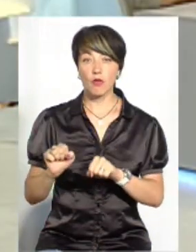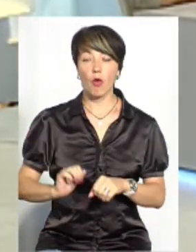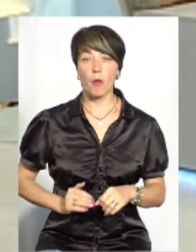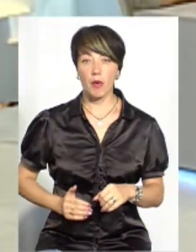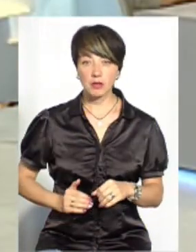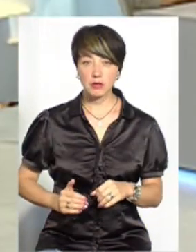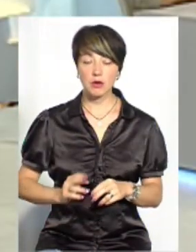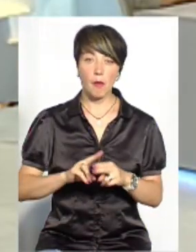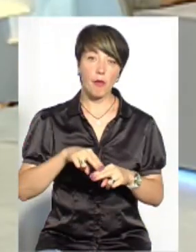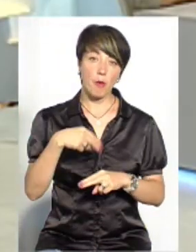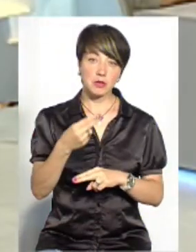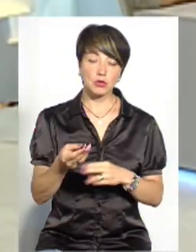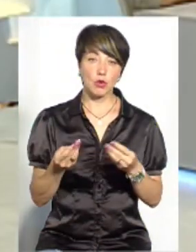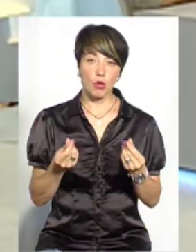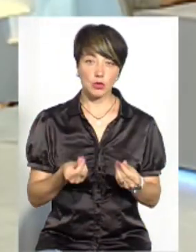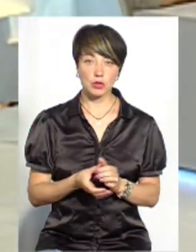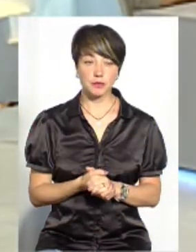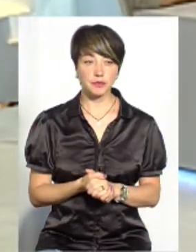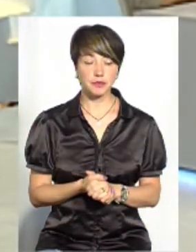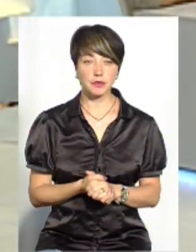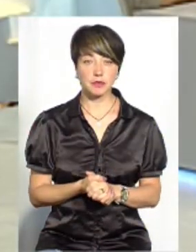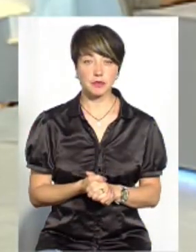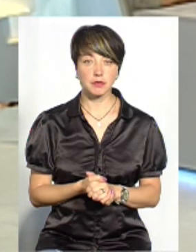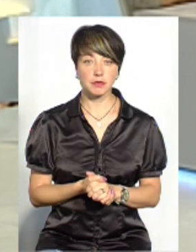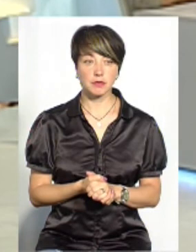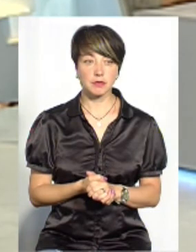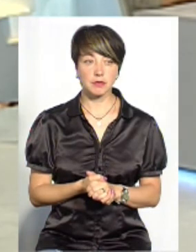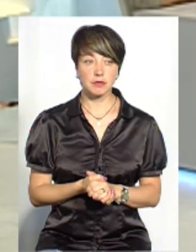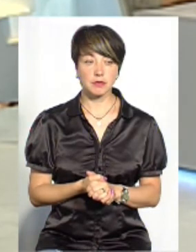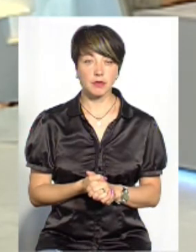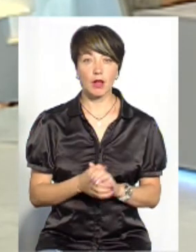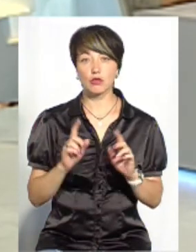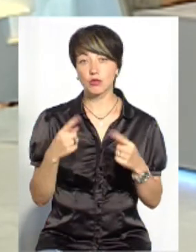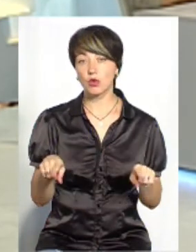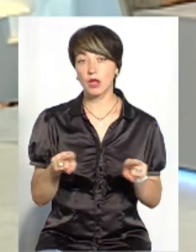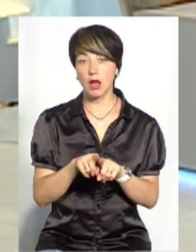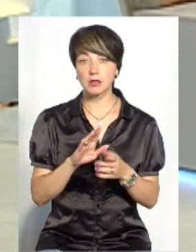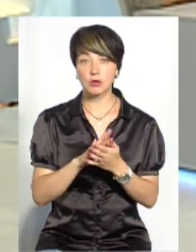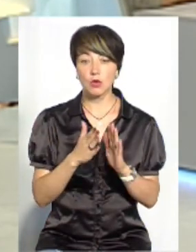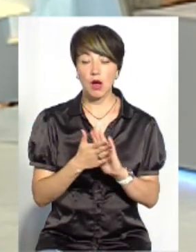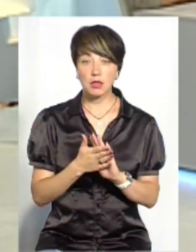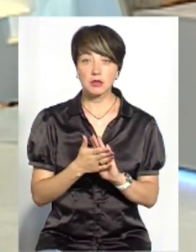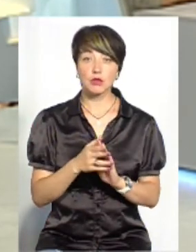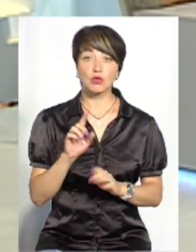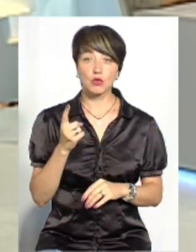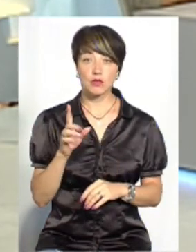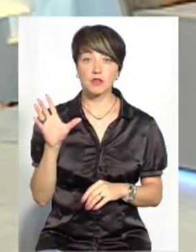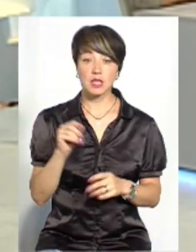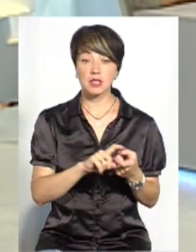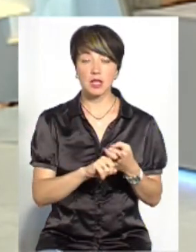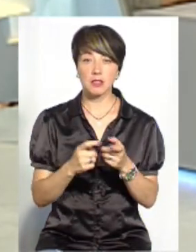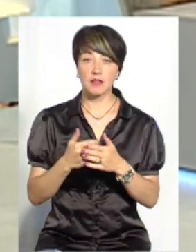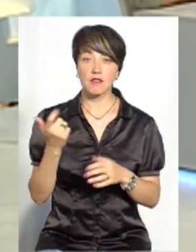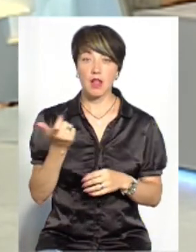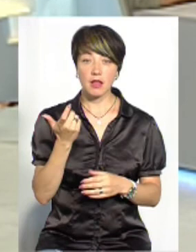компанію, страхова компанія проводить виплати. Чому така ситуація склалася? Тому що все залежить від